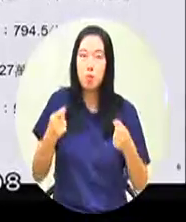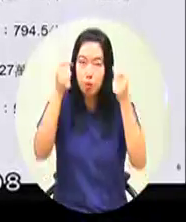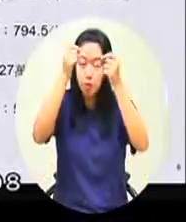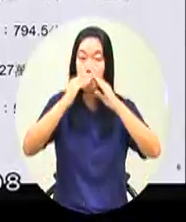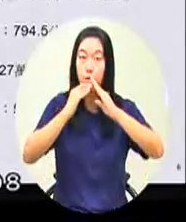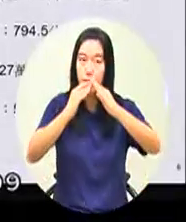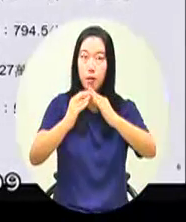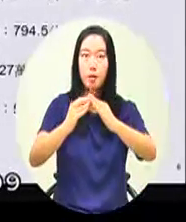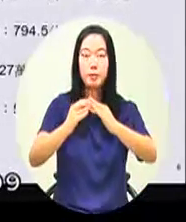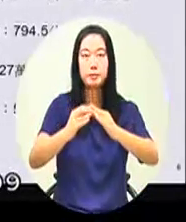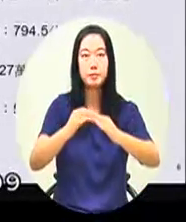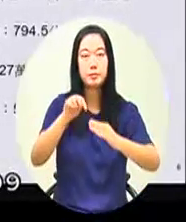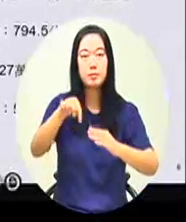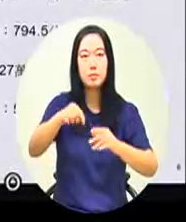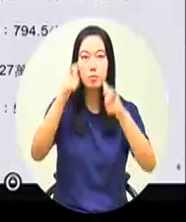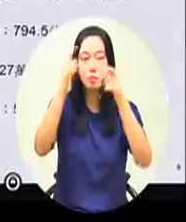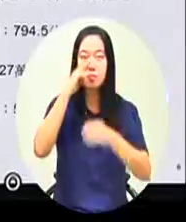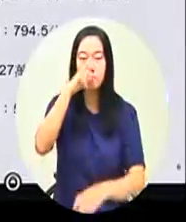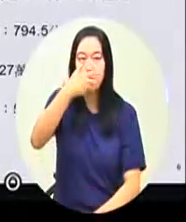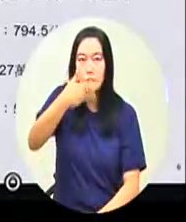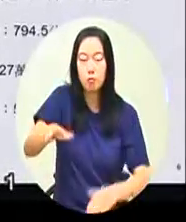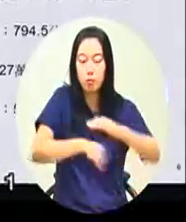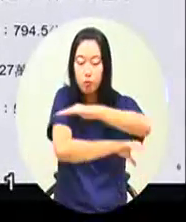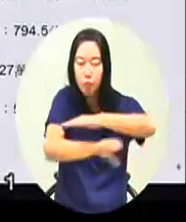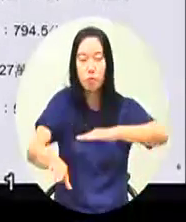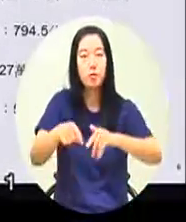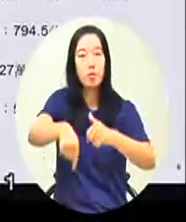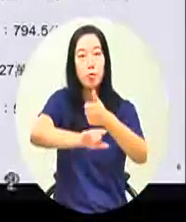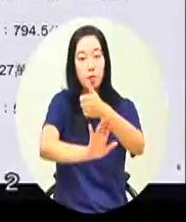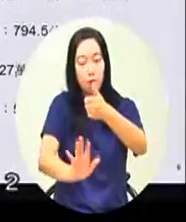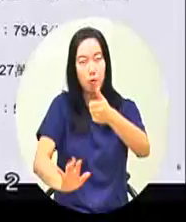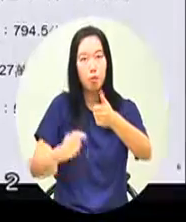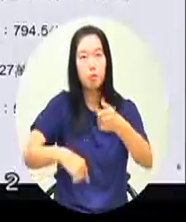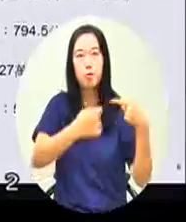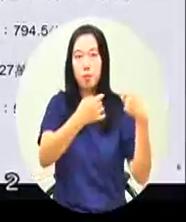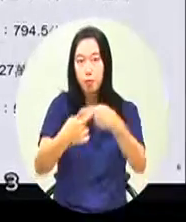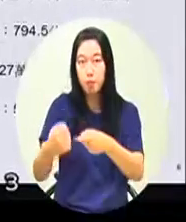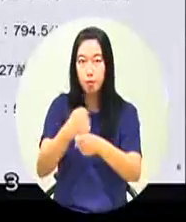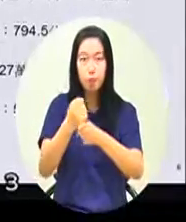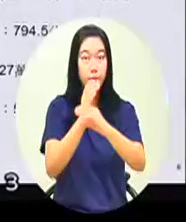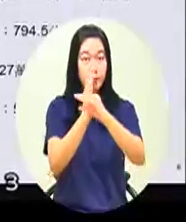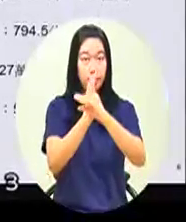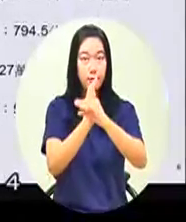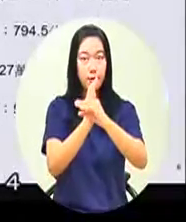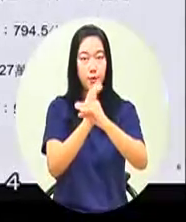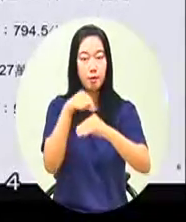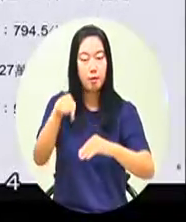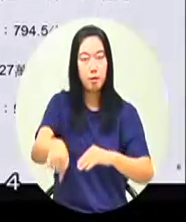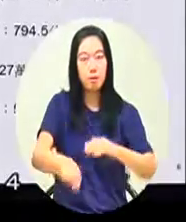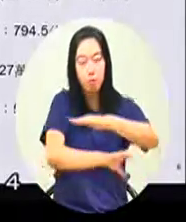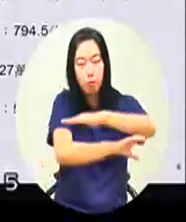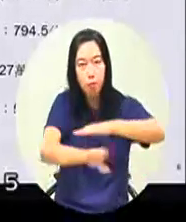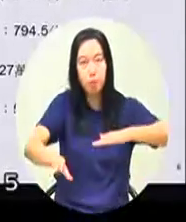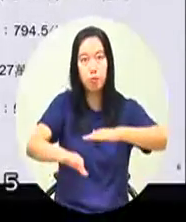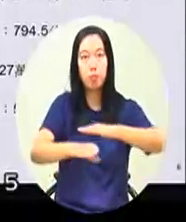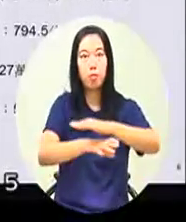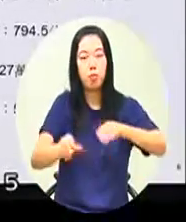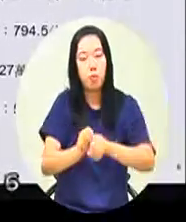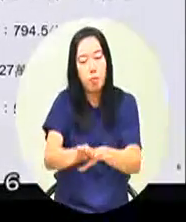这个那个高雄污水区的系统。那这个系统持续在建置当中，那系统的这个普及率已经达